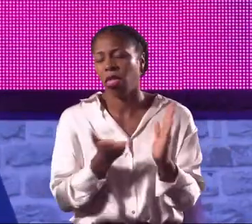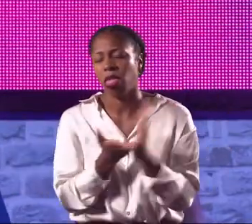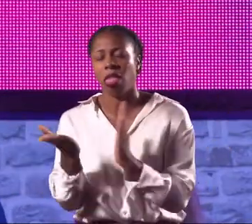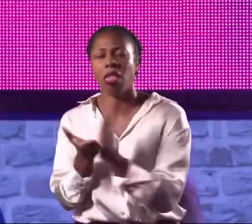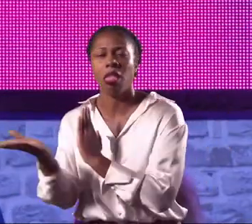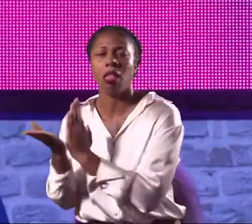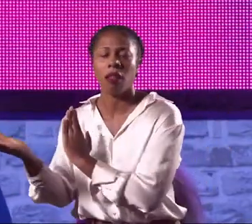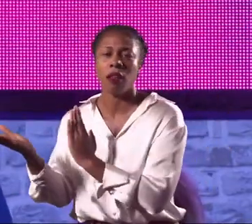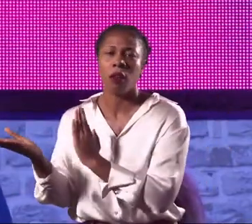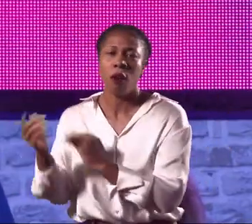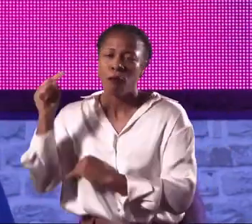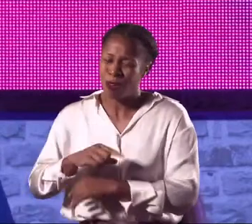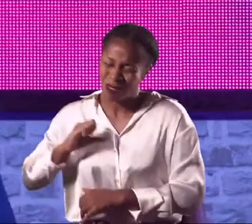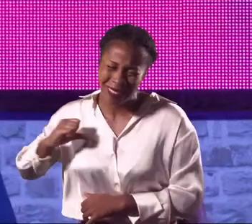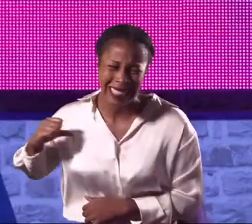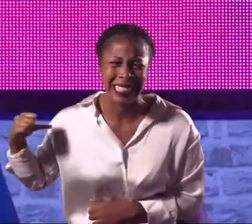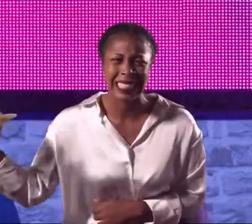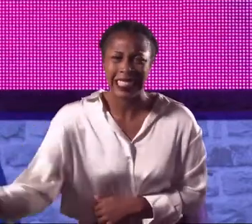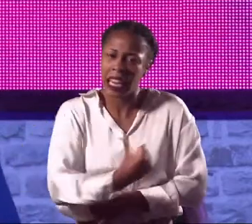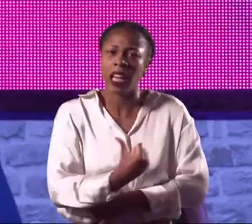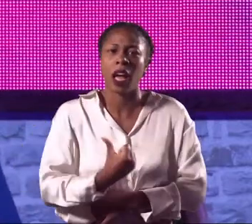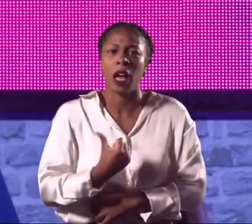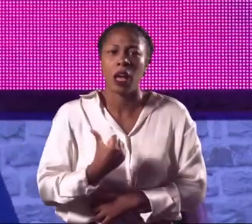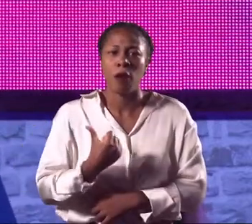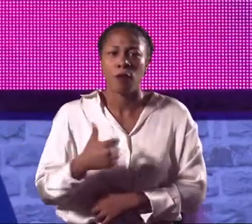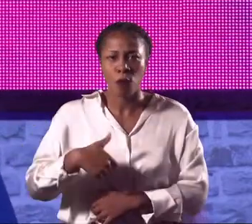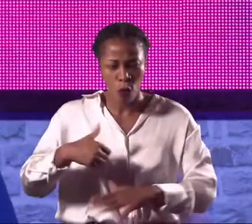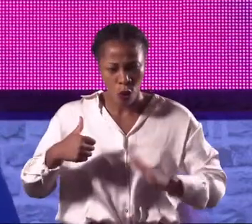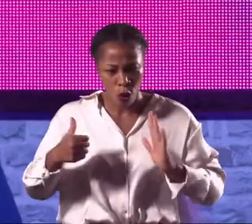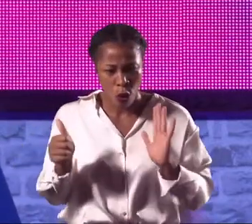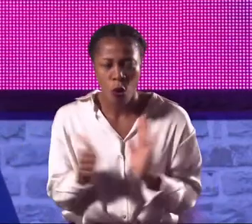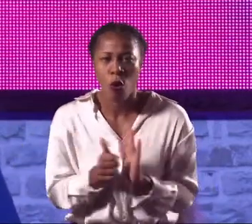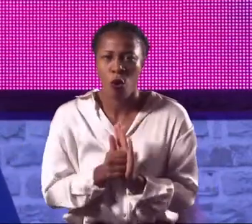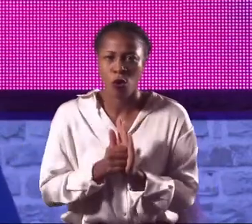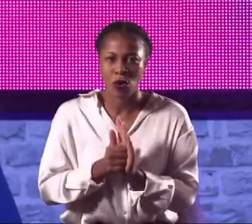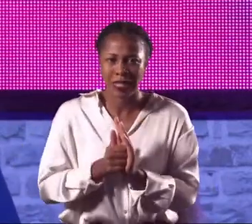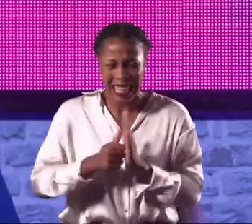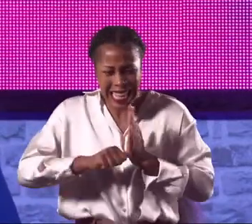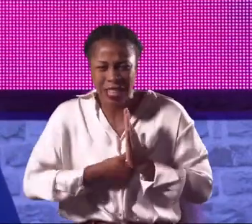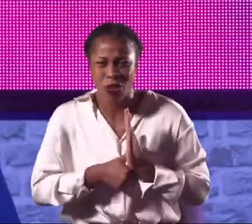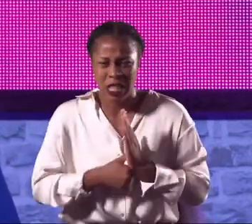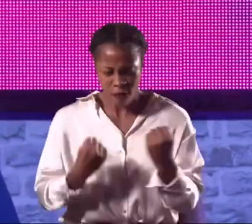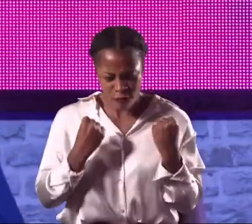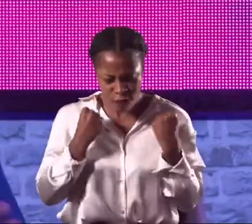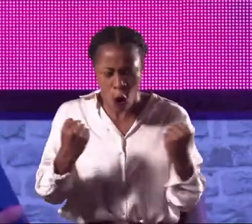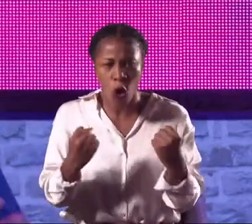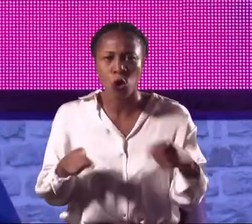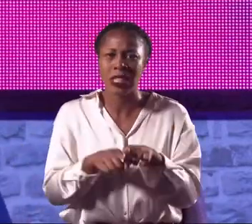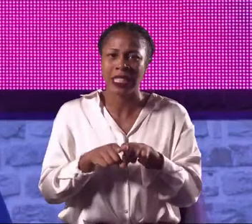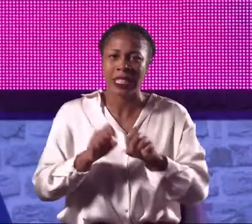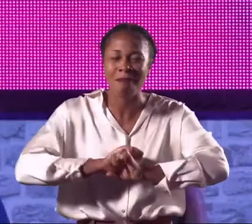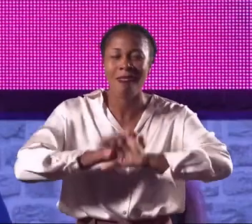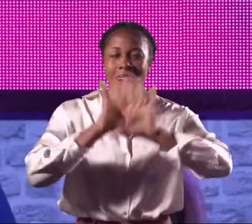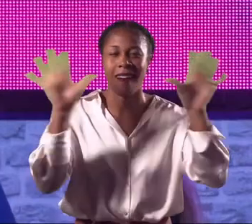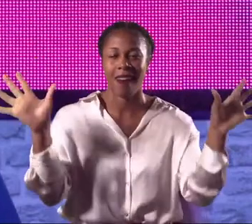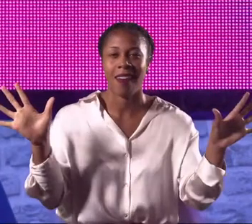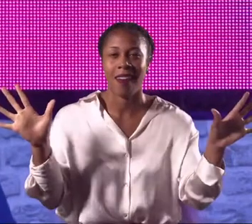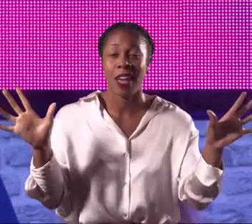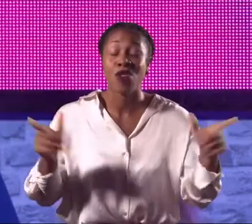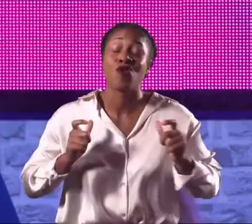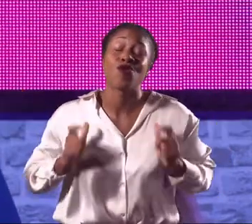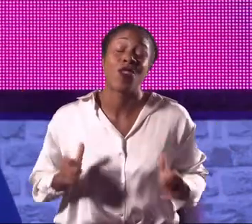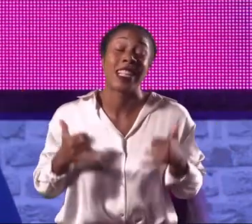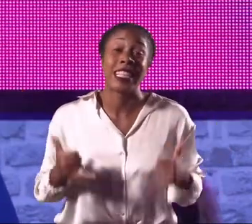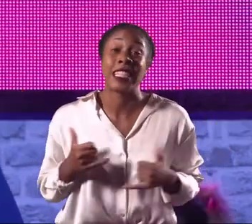faut pouvoir répondre avec des personnalités qui soient très fortes et brillantes. On a cette chance d'avoir deux